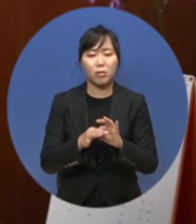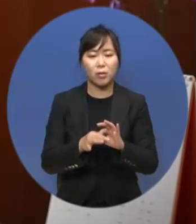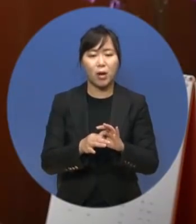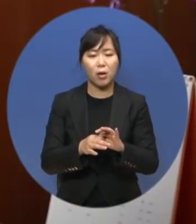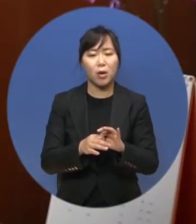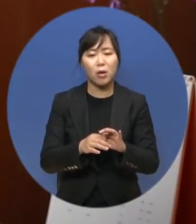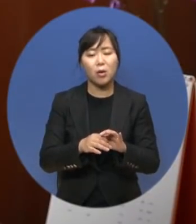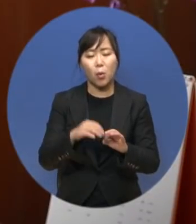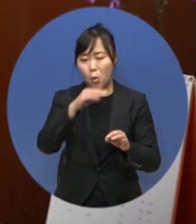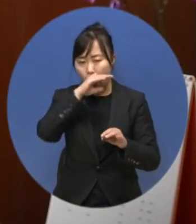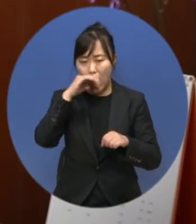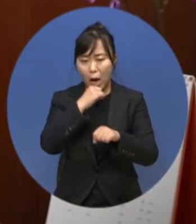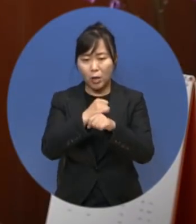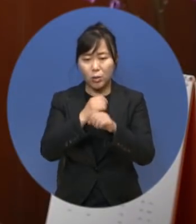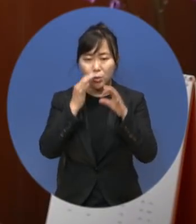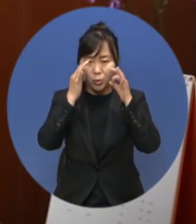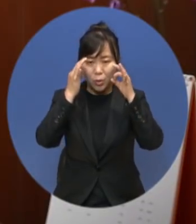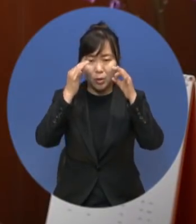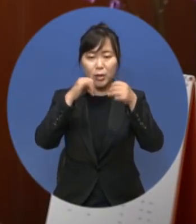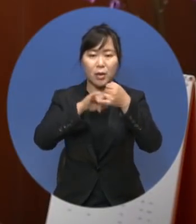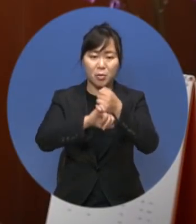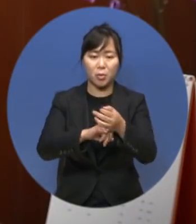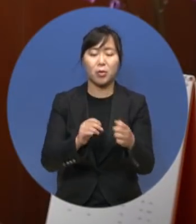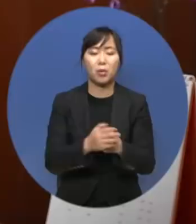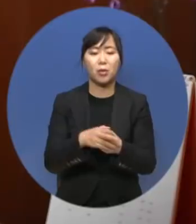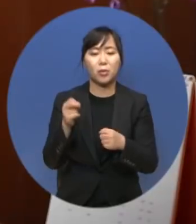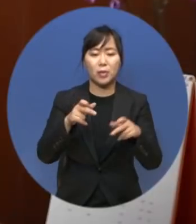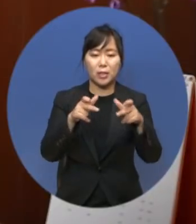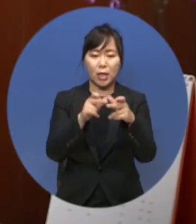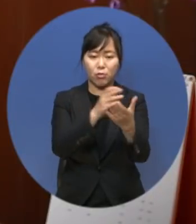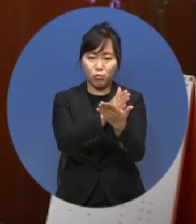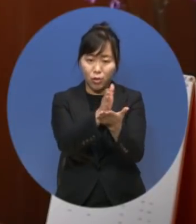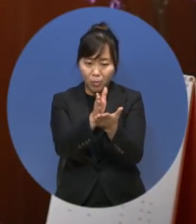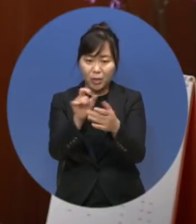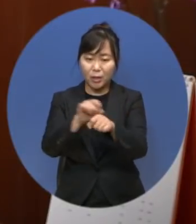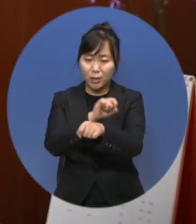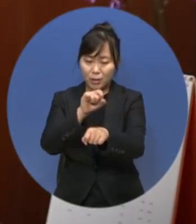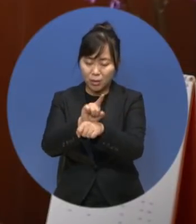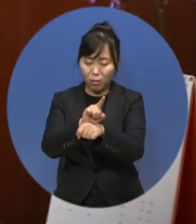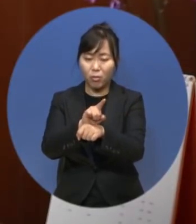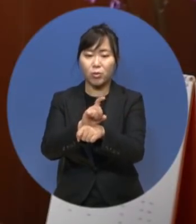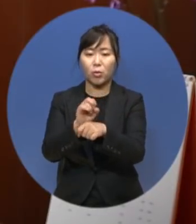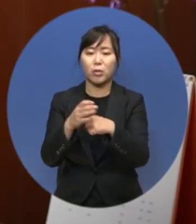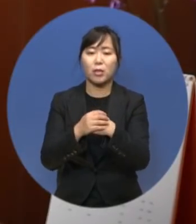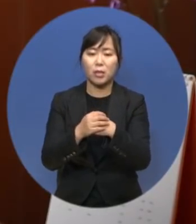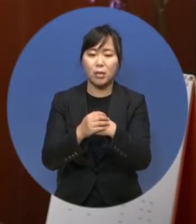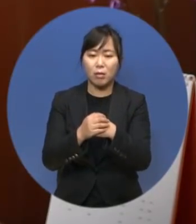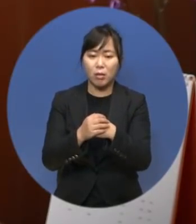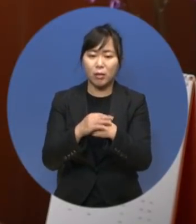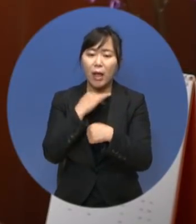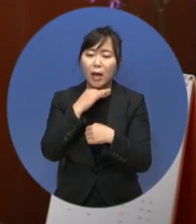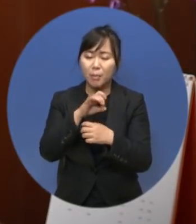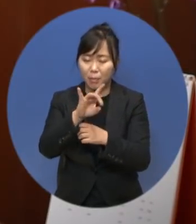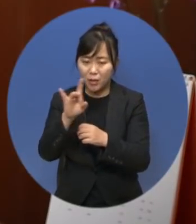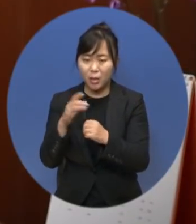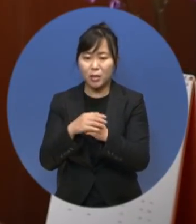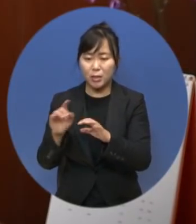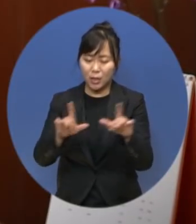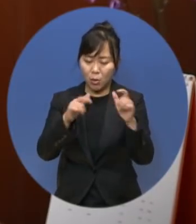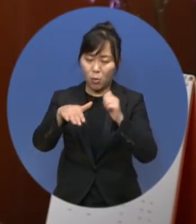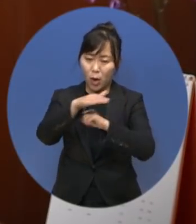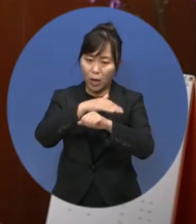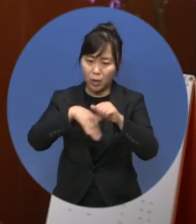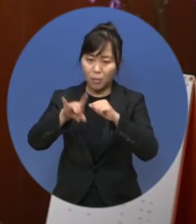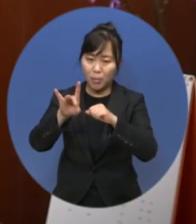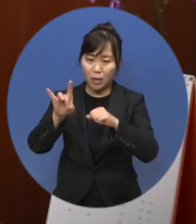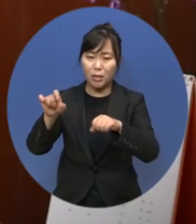바로 설 수 있도록 노력할 것이고요. 또 장애 유형별, 특성별, 또 생애 주기별, 생활